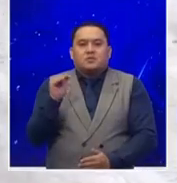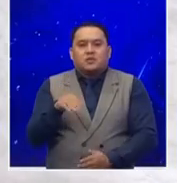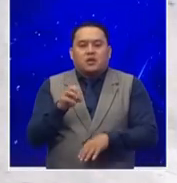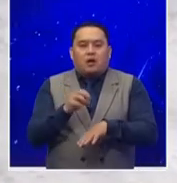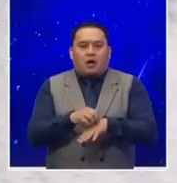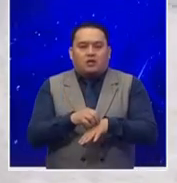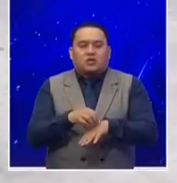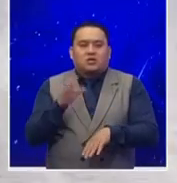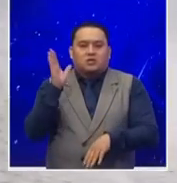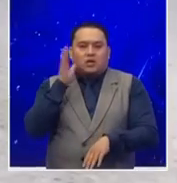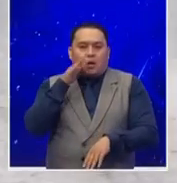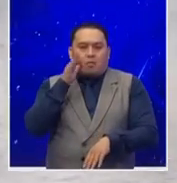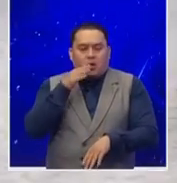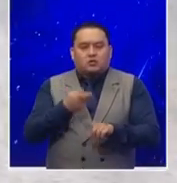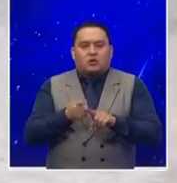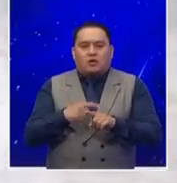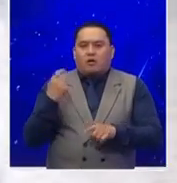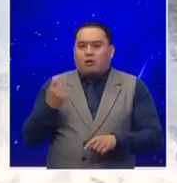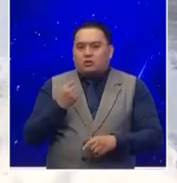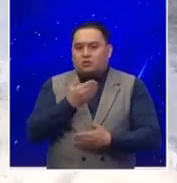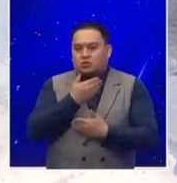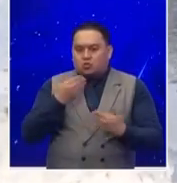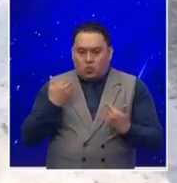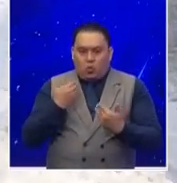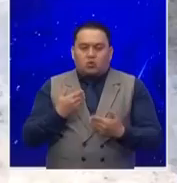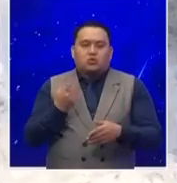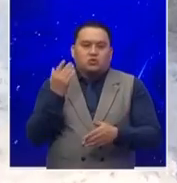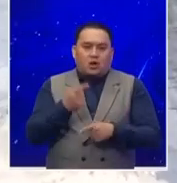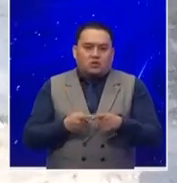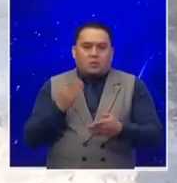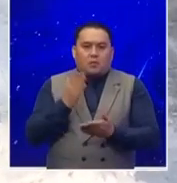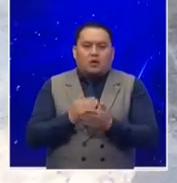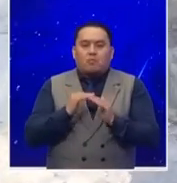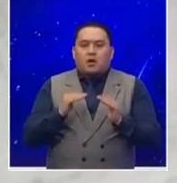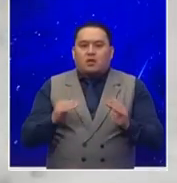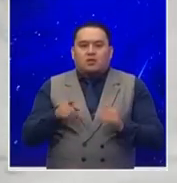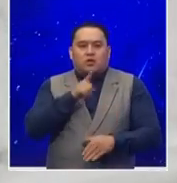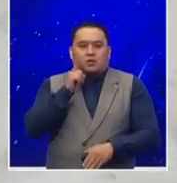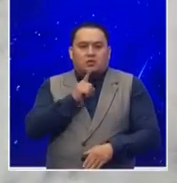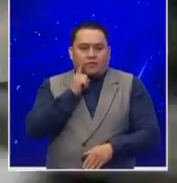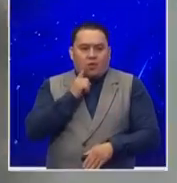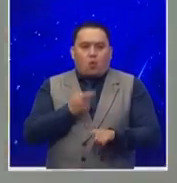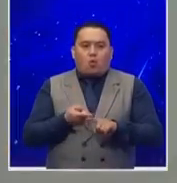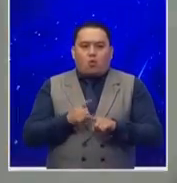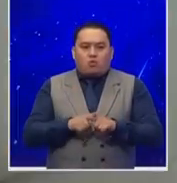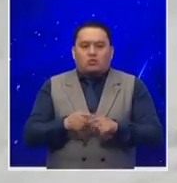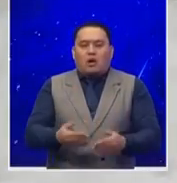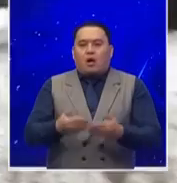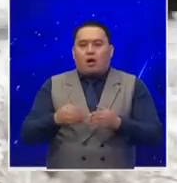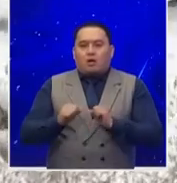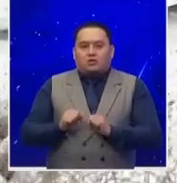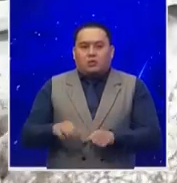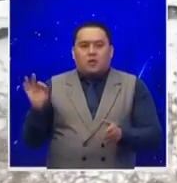қапқан. Төрт аяқтылардың жартысынан көбі иесіз жүргендер. Жарақаттанғандардың дені балалар мен жасөспірімдер. Осы жағдайдың алдын алу